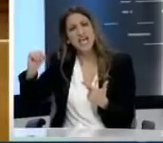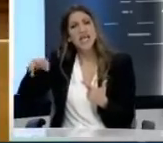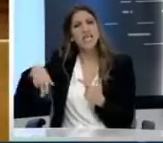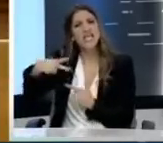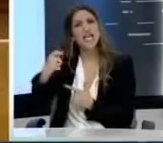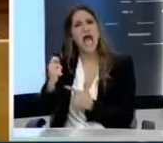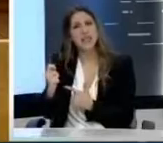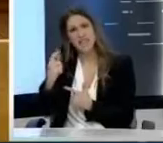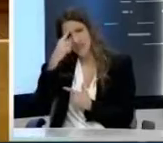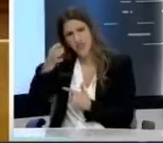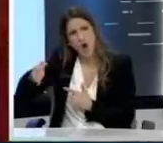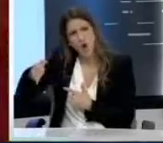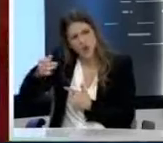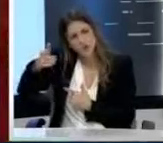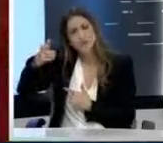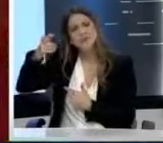Γκάντι.